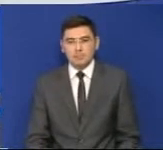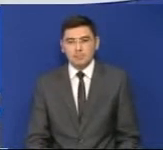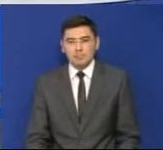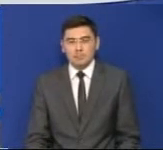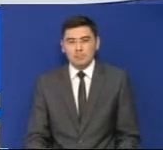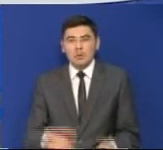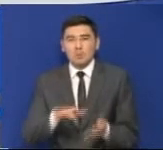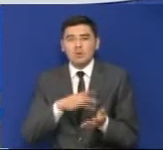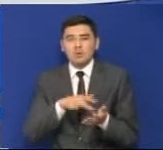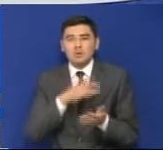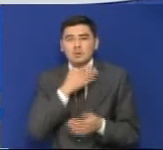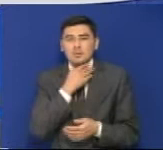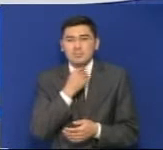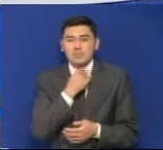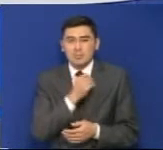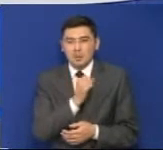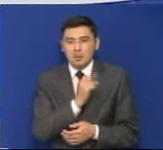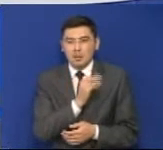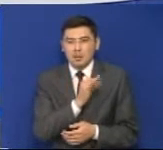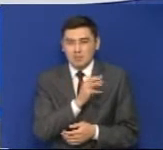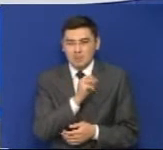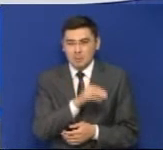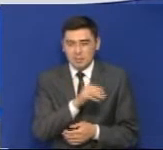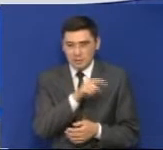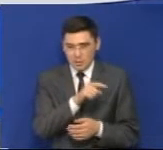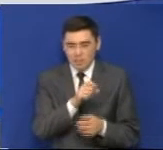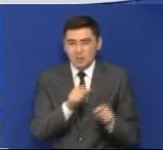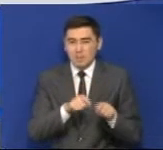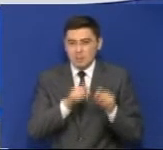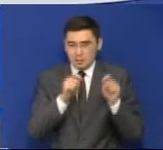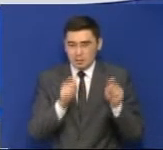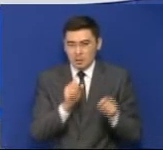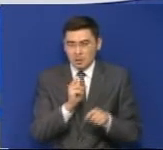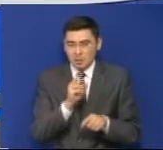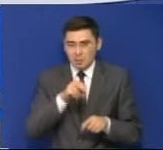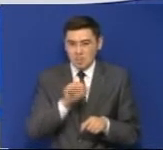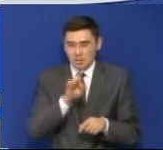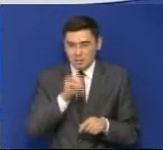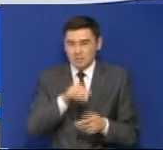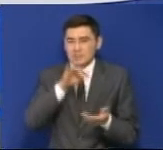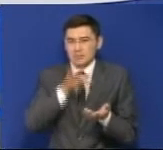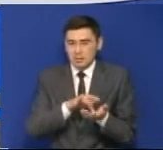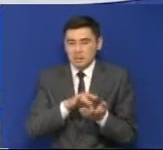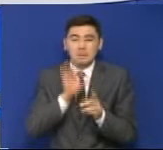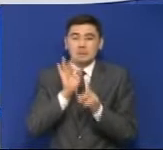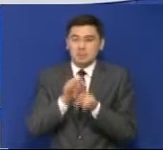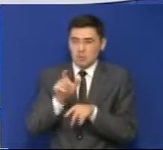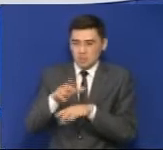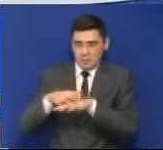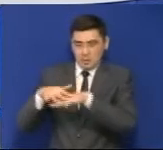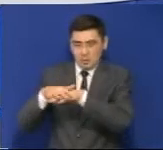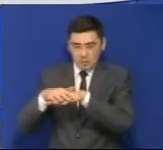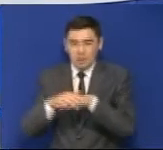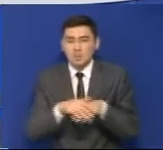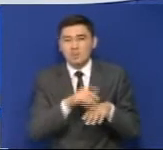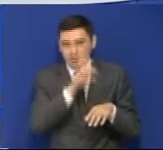Семей қалалық әкімдігінде ақпараттық орталығы ашылды. Мақсат тұрғындарға қызмет көрсету сапасын жақсарту, мемлекет пен қоғам